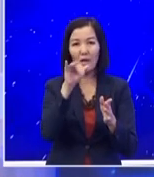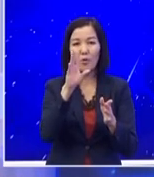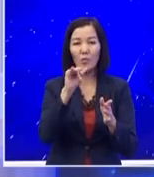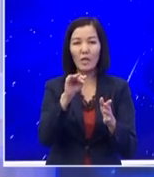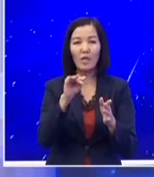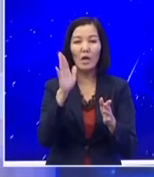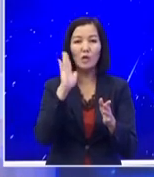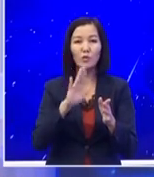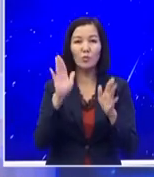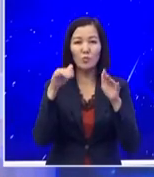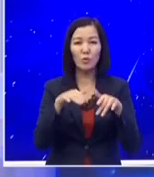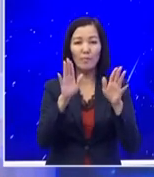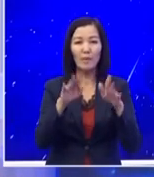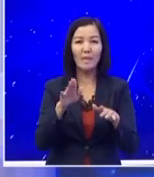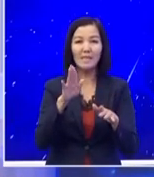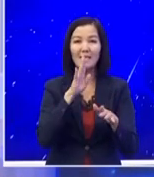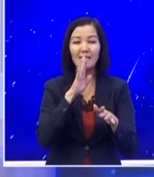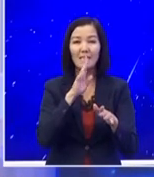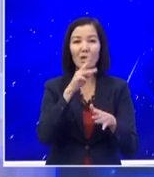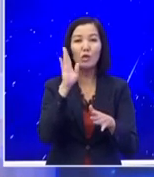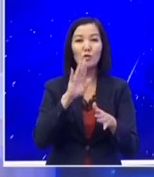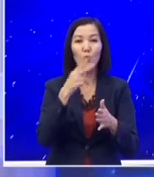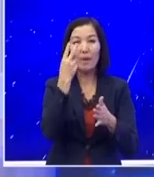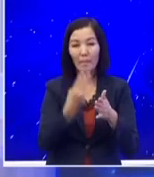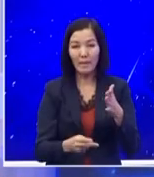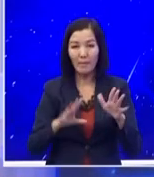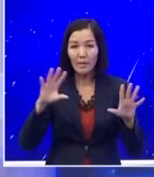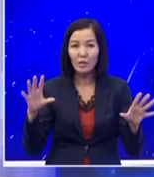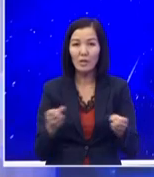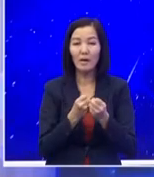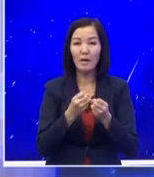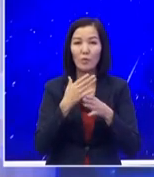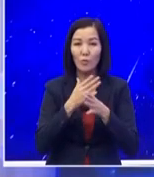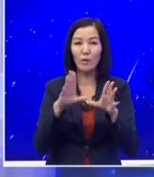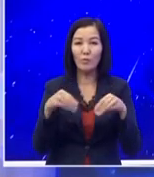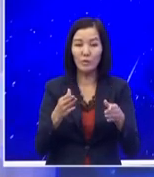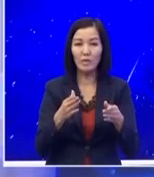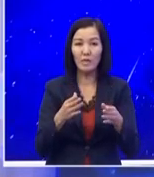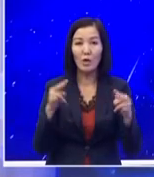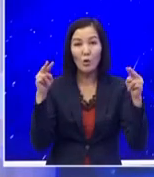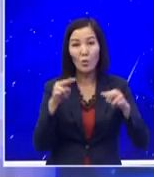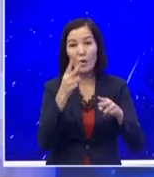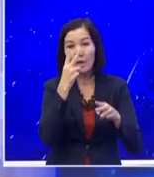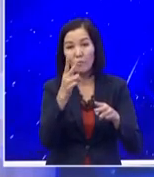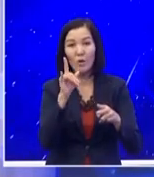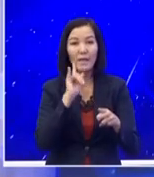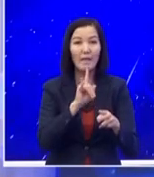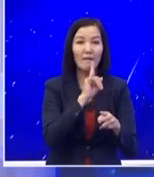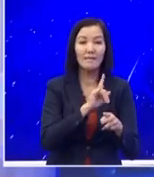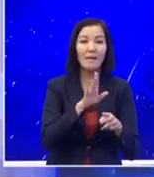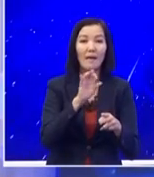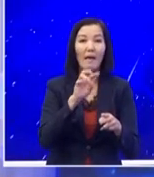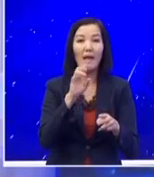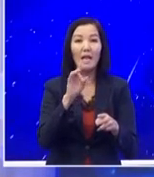Чажа өзенінде батып бара жатқан бүлдіршінді жағаға алып шығып, алғашқы көмек көрсеткен. Оқиғаға куәгер болған Елена Подалкина да